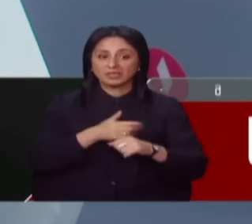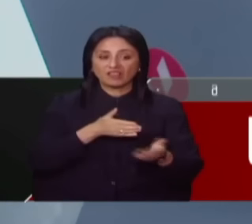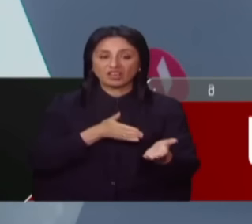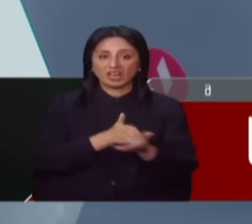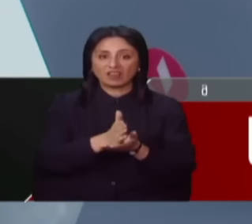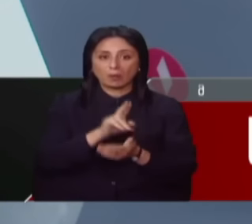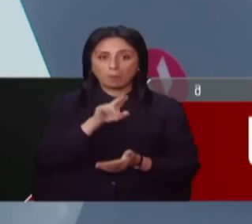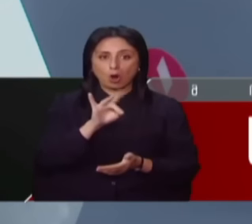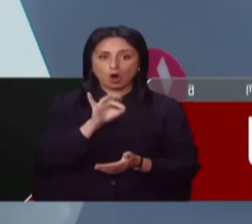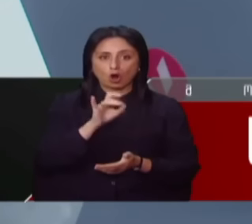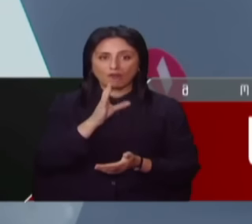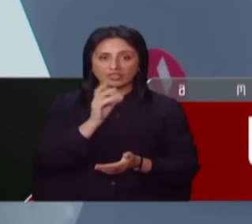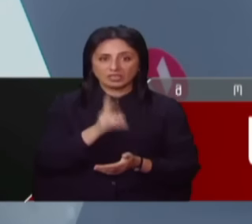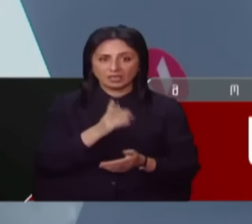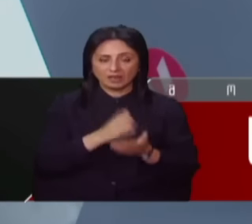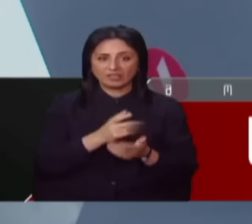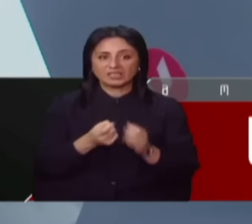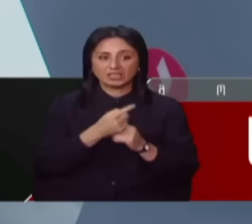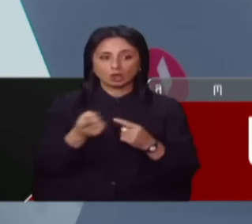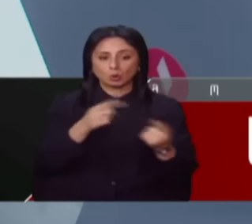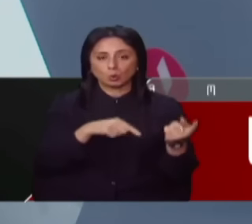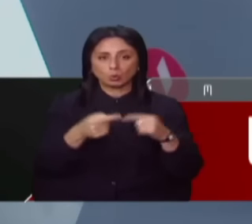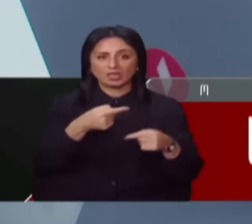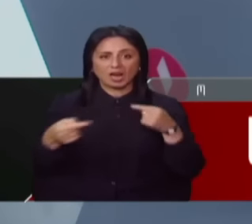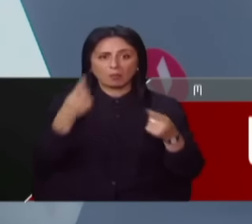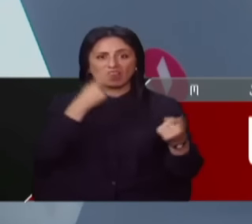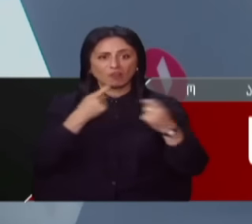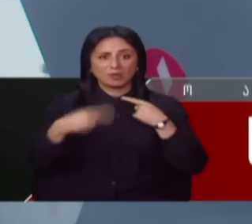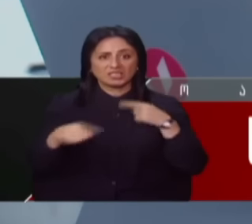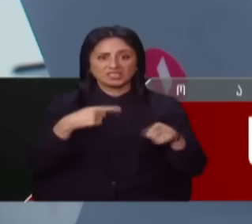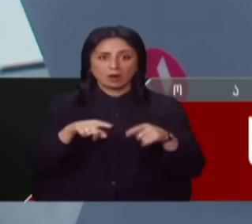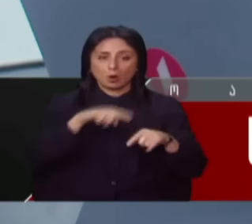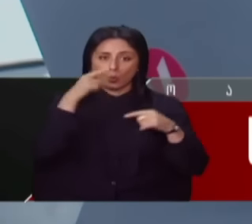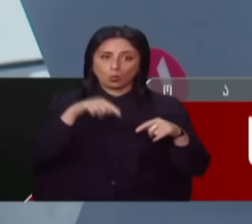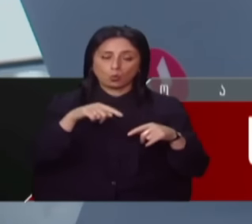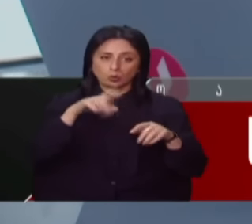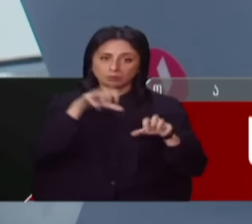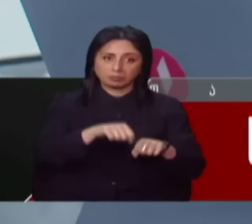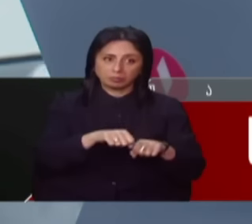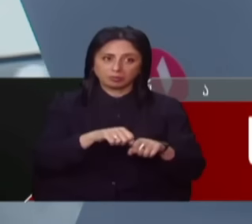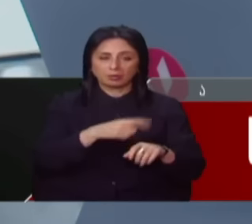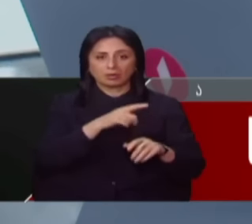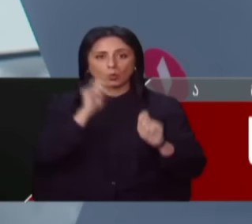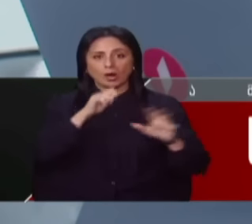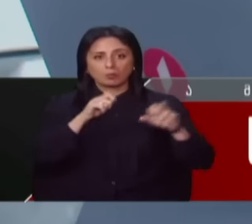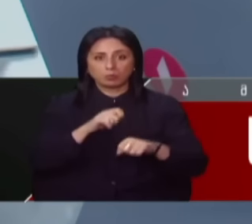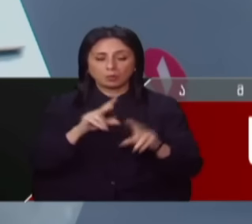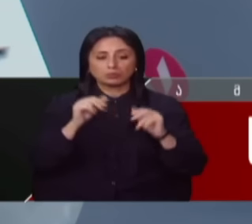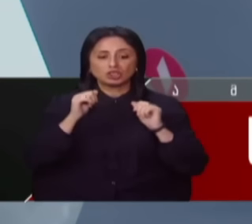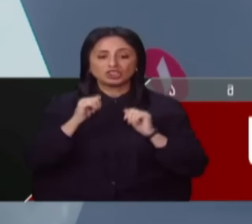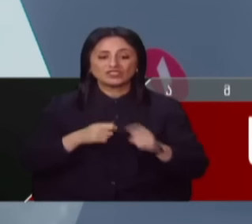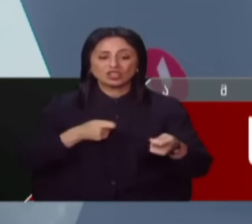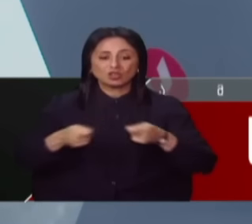ხაზი პოკროვსკის მიმართულებაზე გადის, საიდანაც ურთიერთ გამომრიცხავი ინფორმაცია ვრცელდება. ცეცხლის შესაწყვეტად და კონფლიქტის მშვიდობიანი